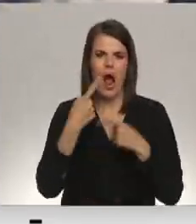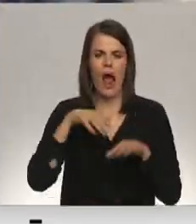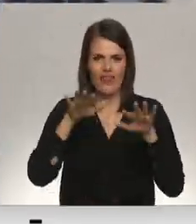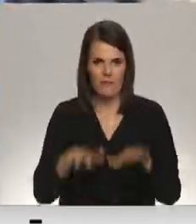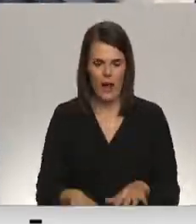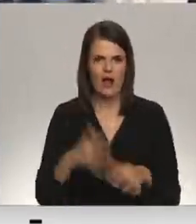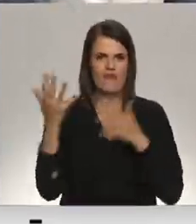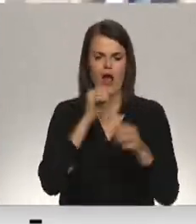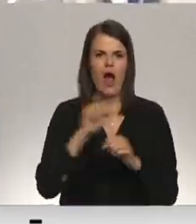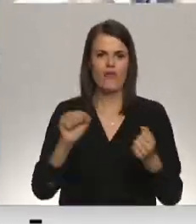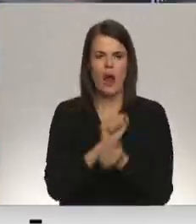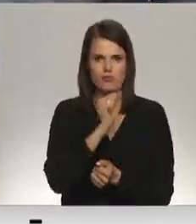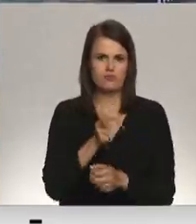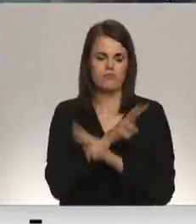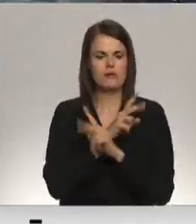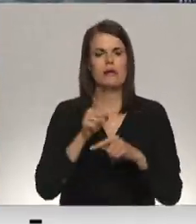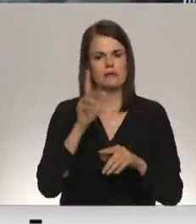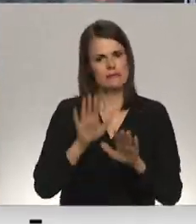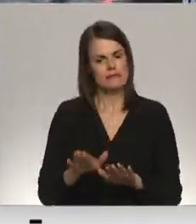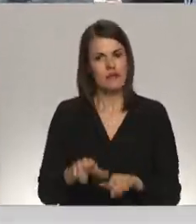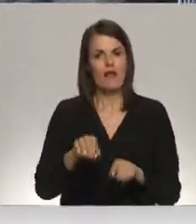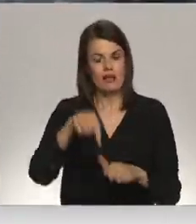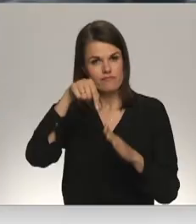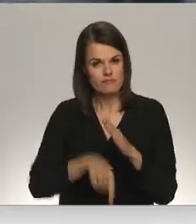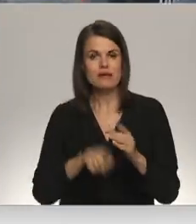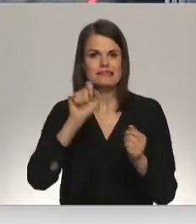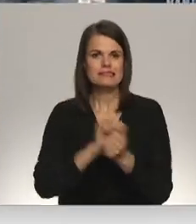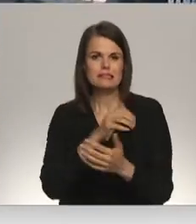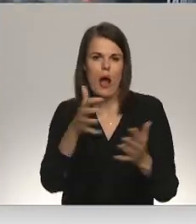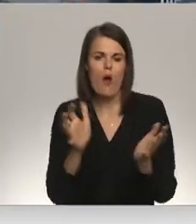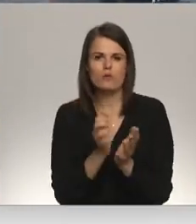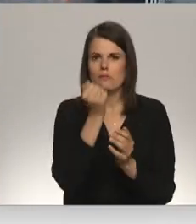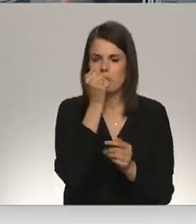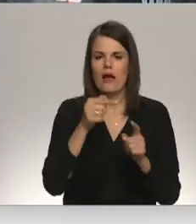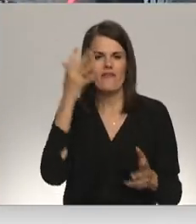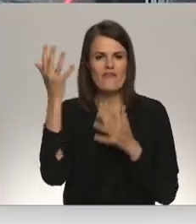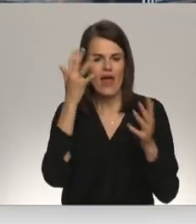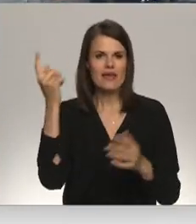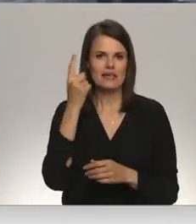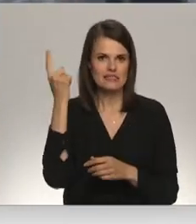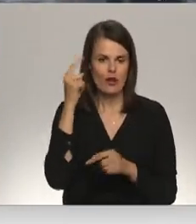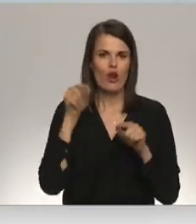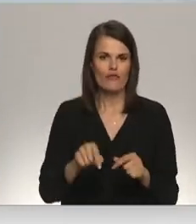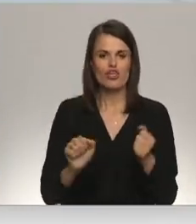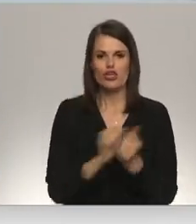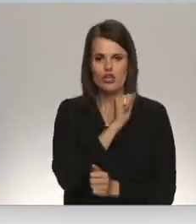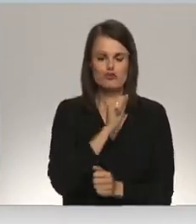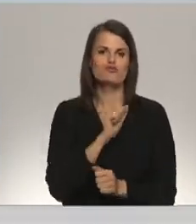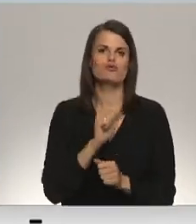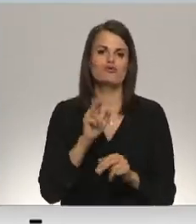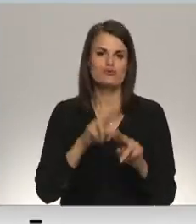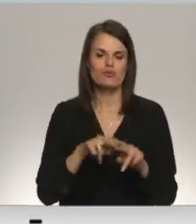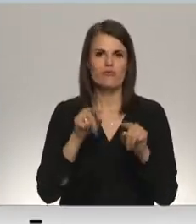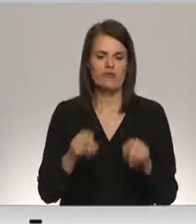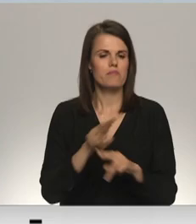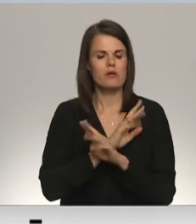viņas ir beigtas. Līdz ar to viņas paliek sausumā tie ikri un viņiem šitādā vējā un saulē viņi izžūst un viņi